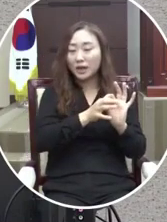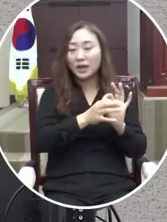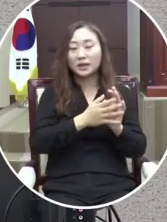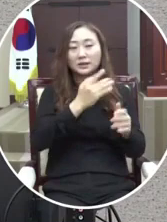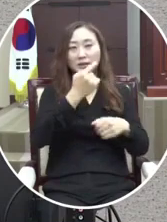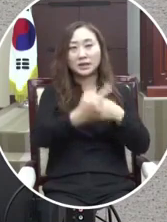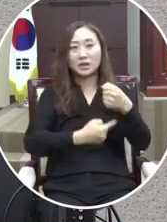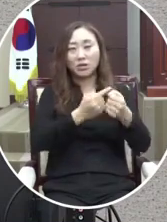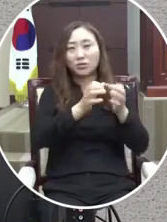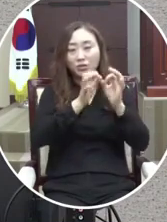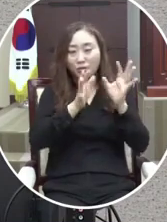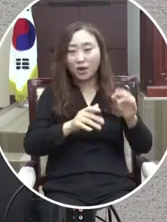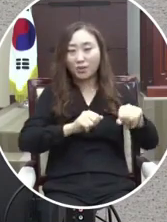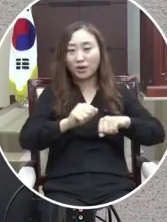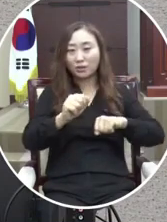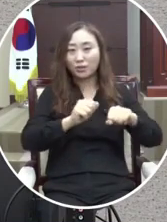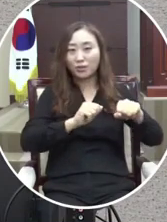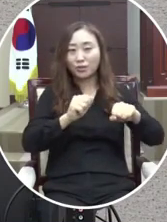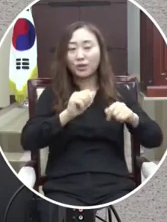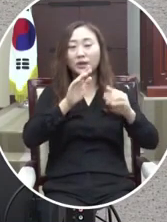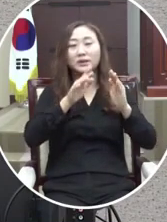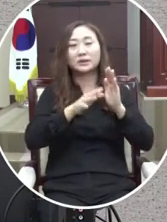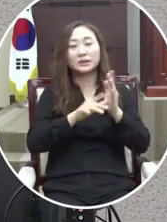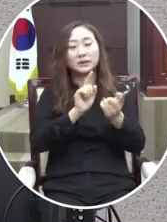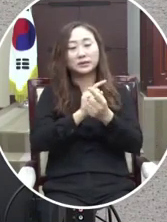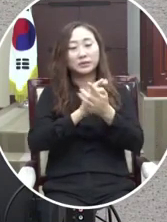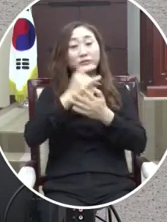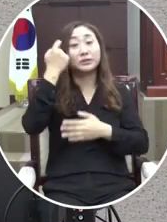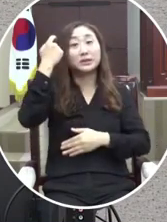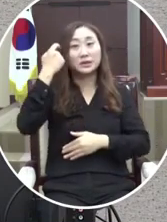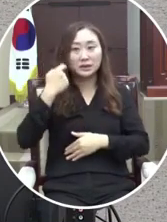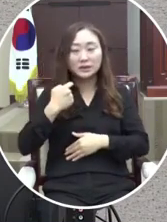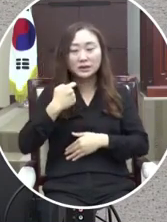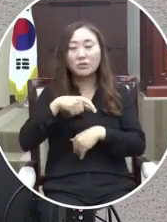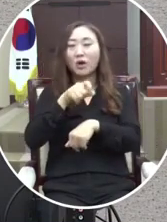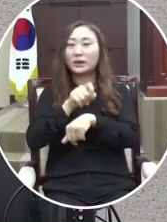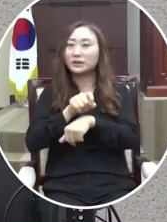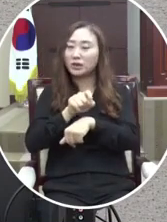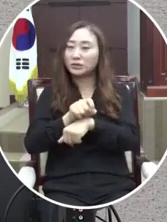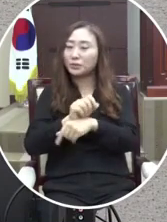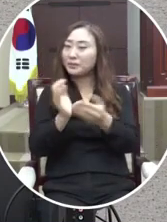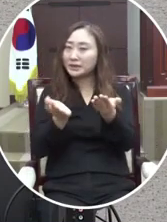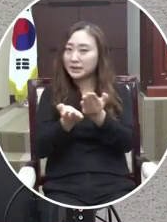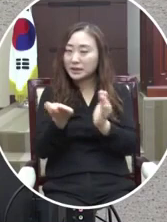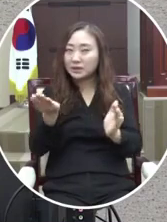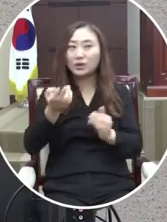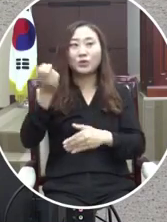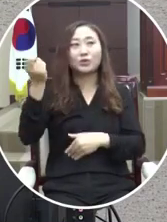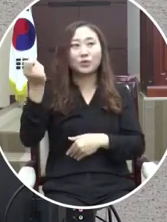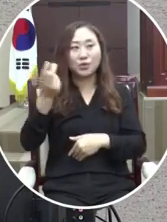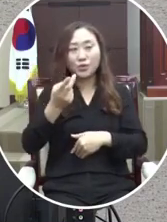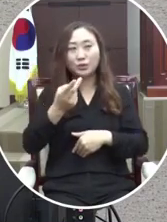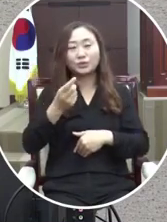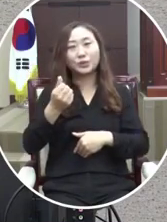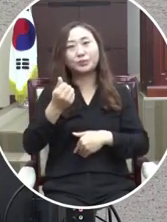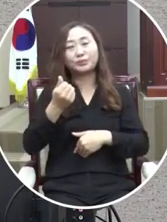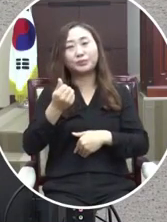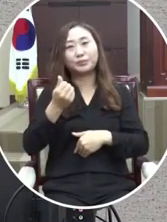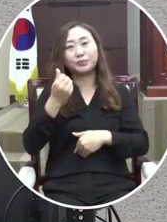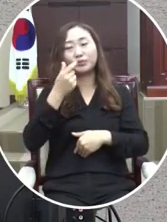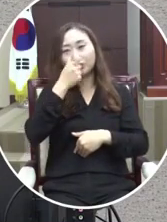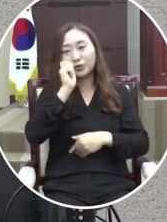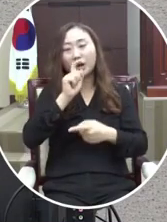지난 1년 동안 의정활동을 하면서 현장에서 느꼈던 행정의 불합리한 점과 비효율적인